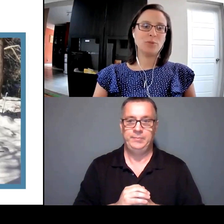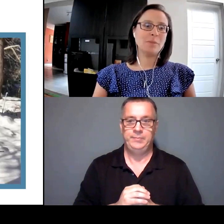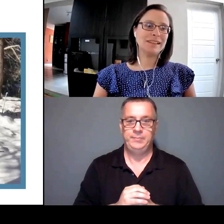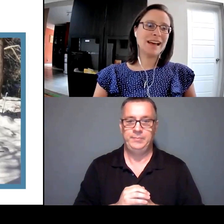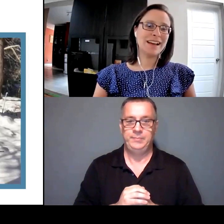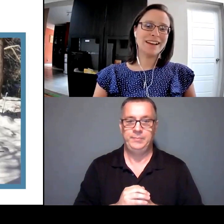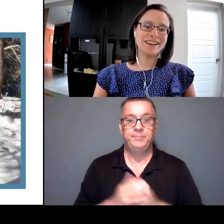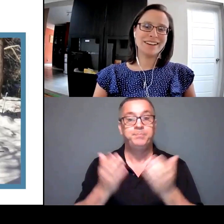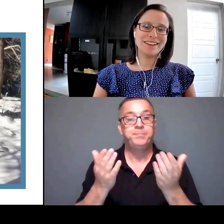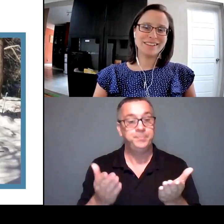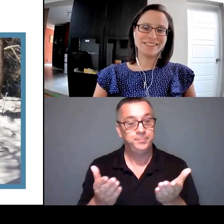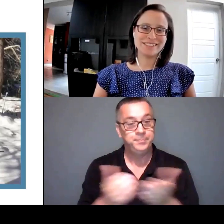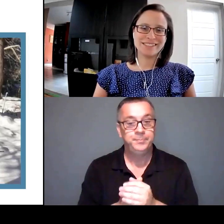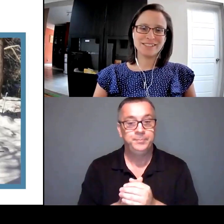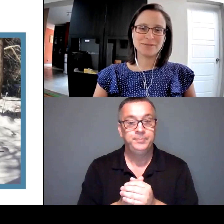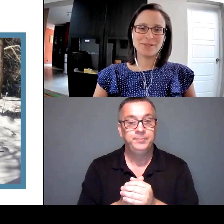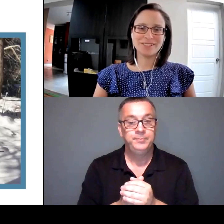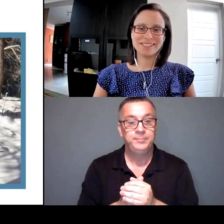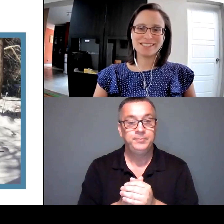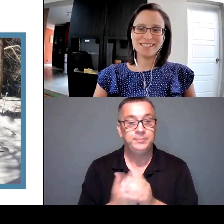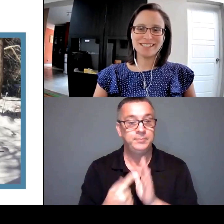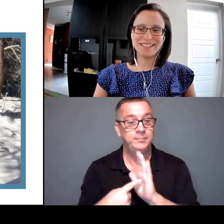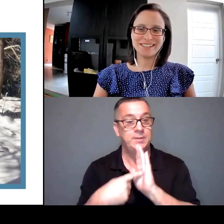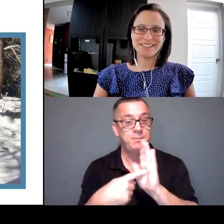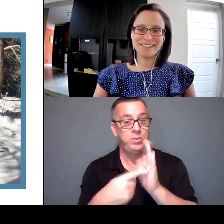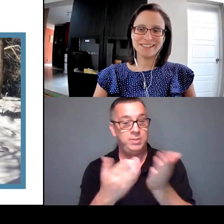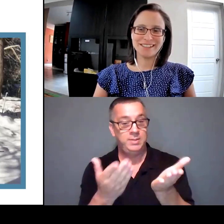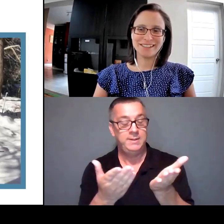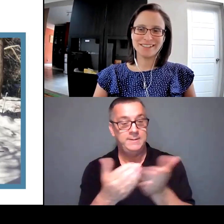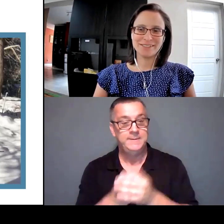Et puis maintenant, si je vous montre ici,